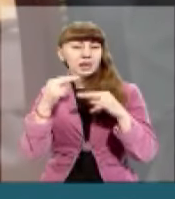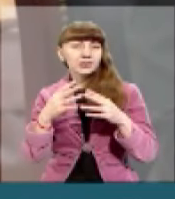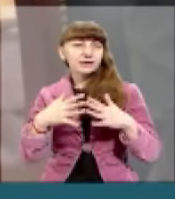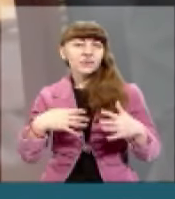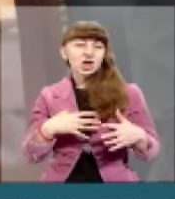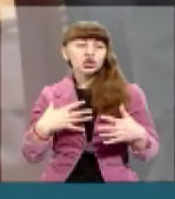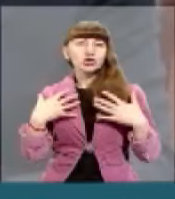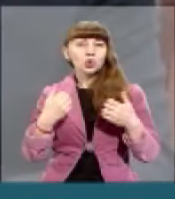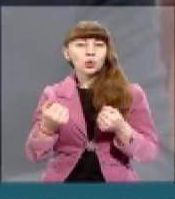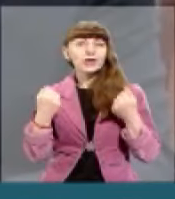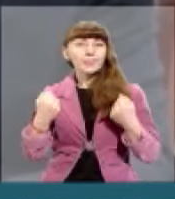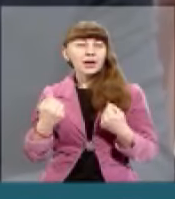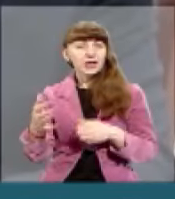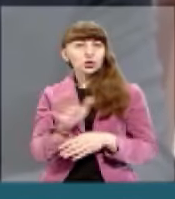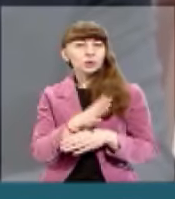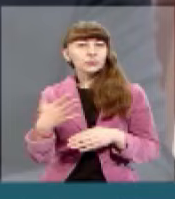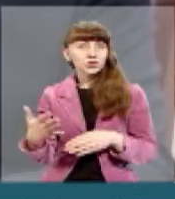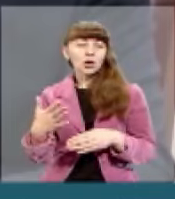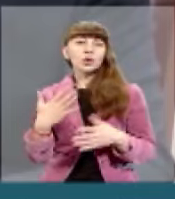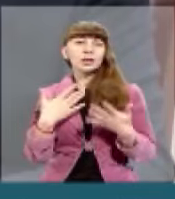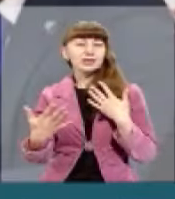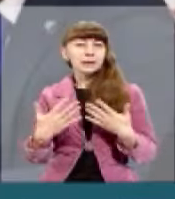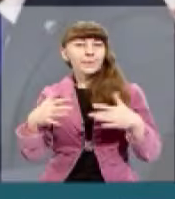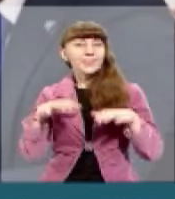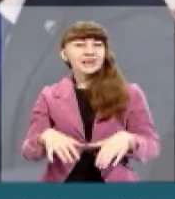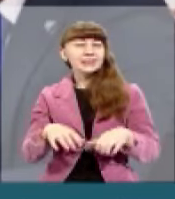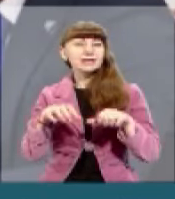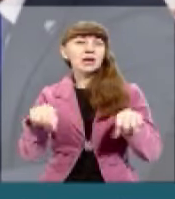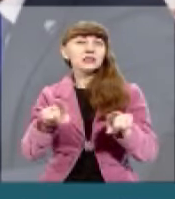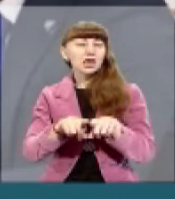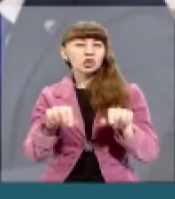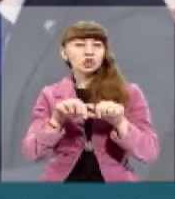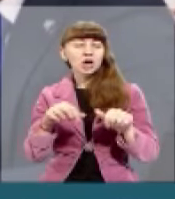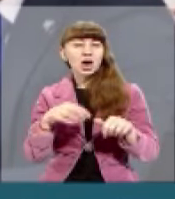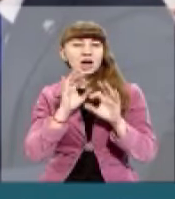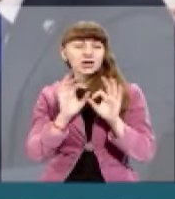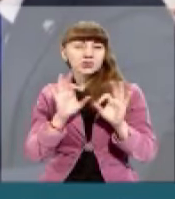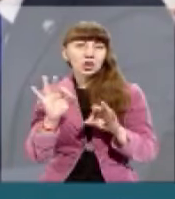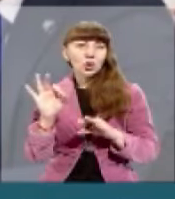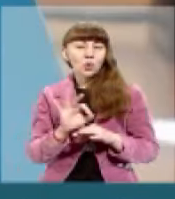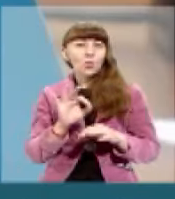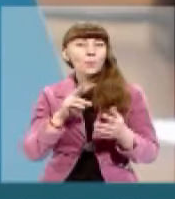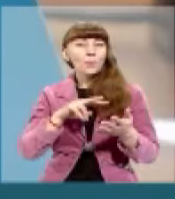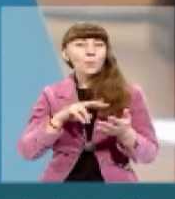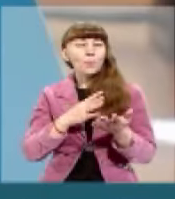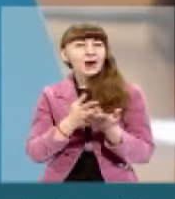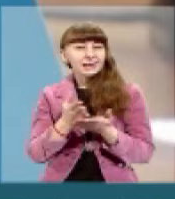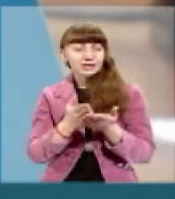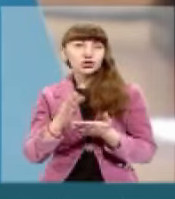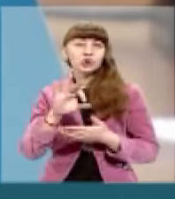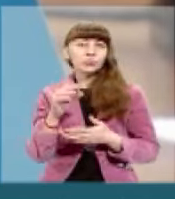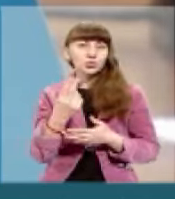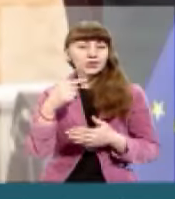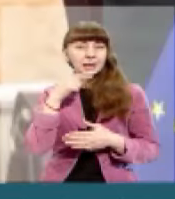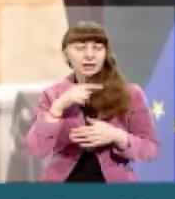важное значение укреплению двусторонних отношений. Председатель палаты также ознакомил вице-президента Еврокомиссии с политическими и социально-экономическими